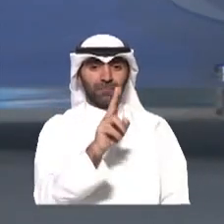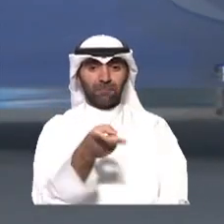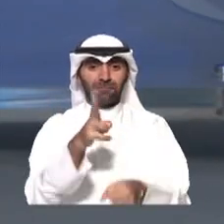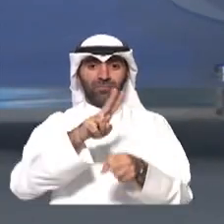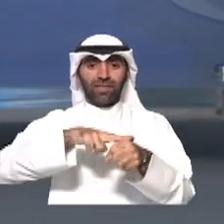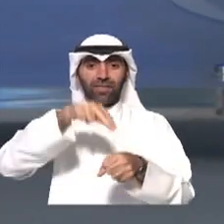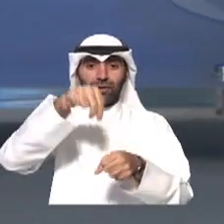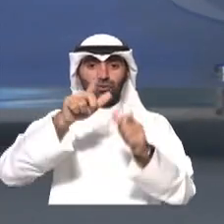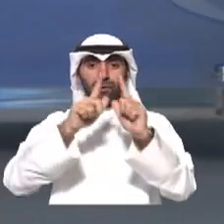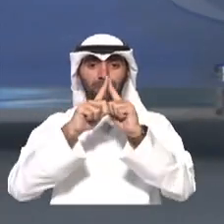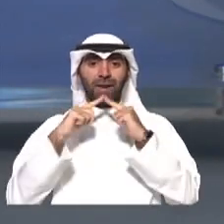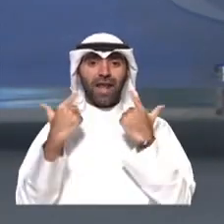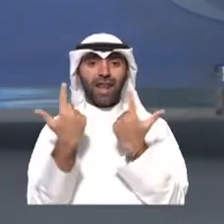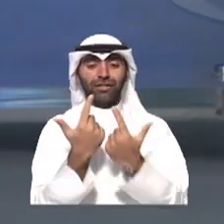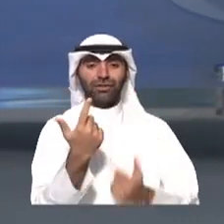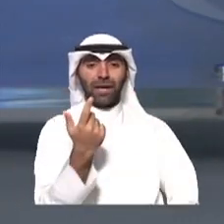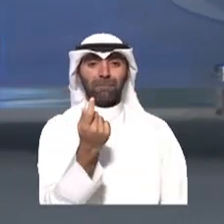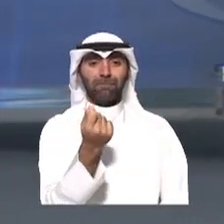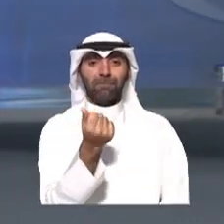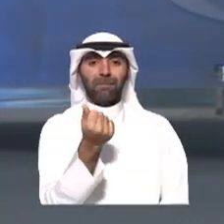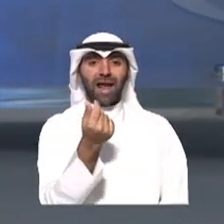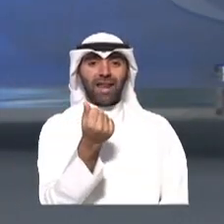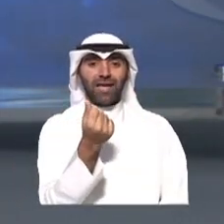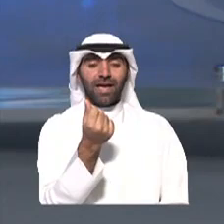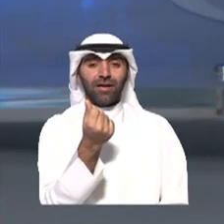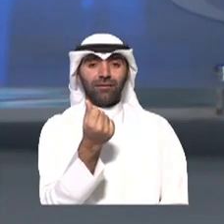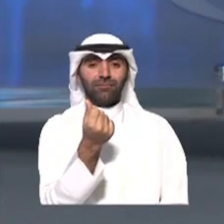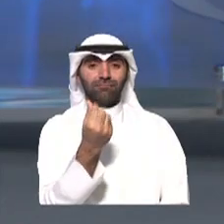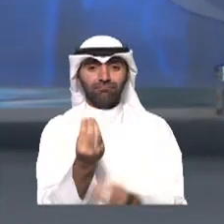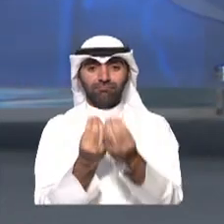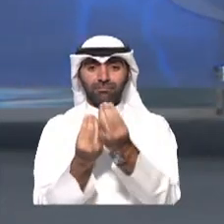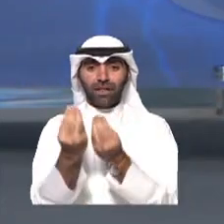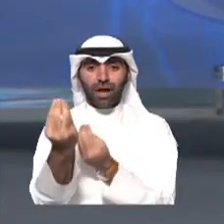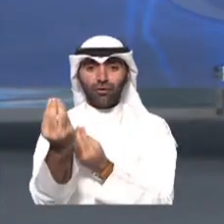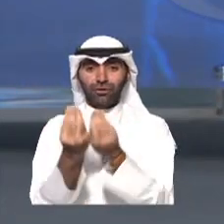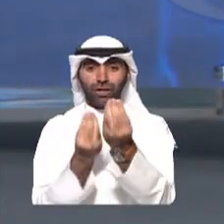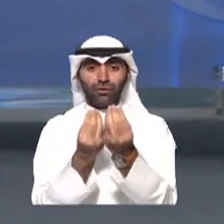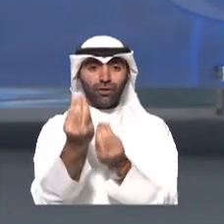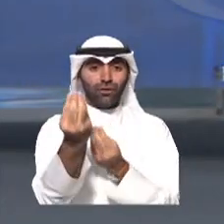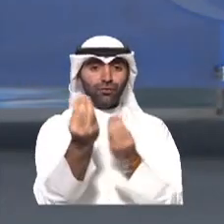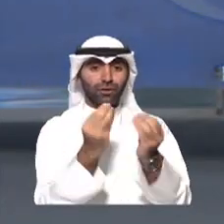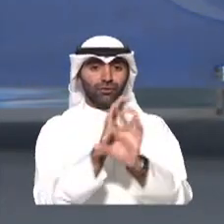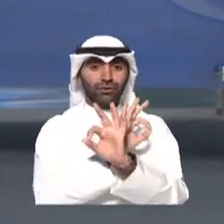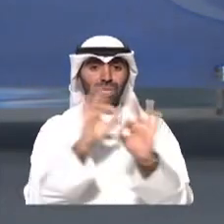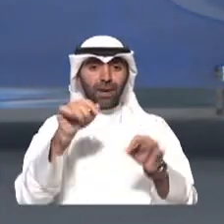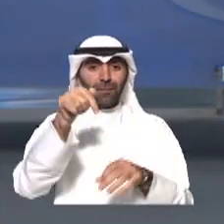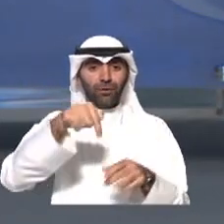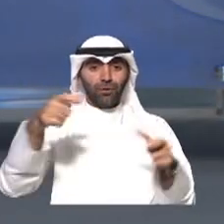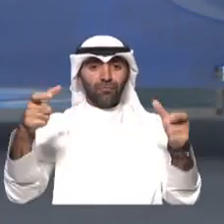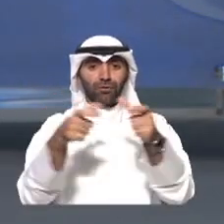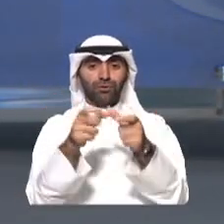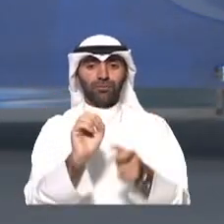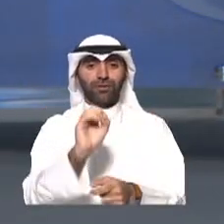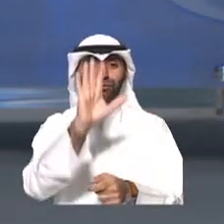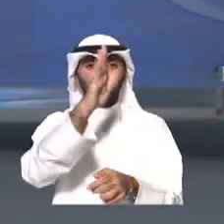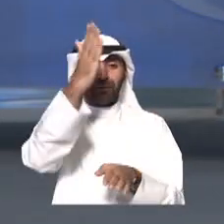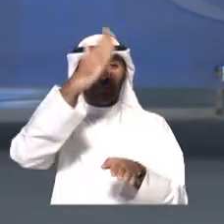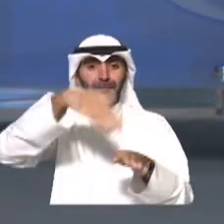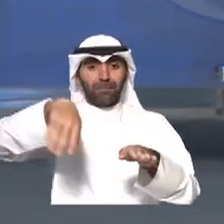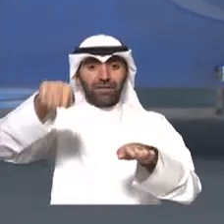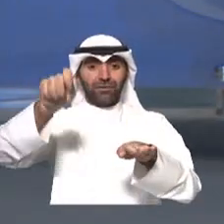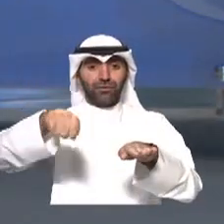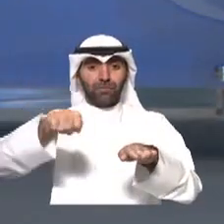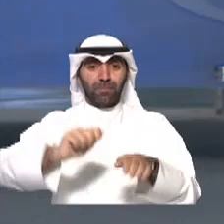اجتماعها العادي، حيث ناقشت لجنة حماية الأموال العامة البرلمانية الرسائل الواردة من لجنة الميزانية